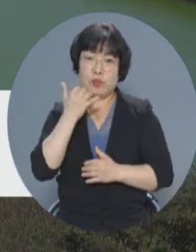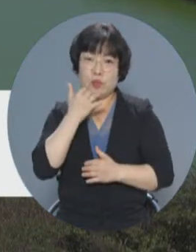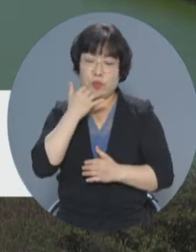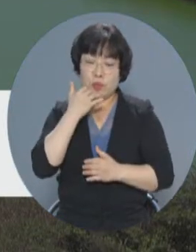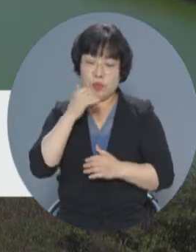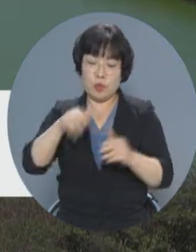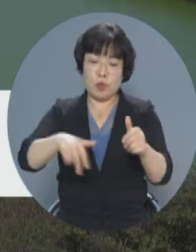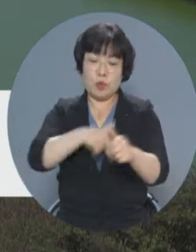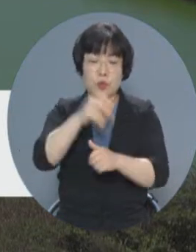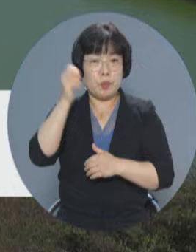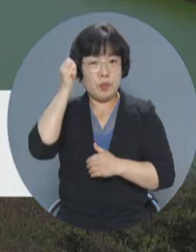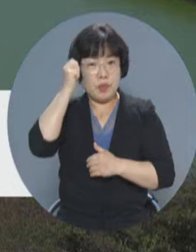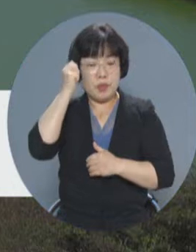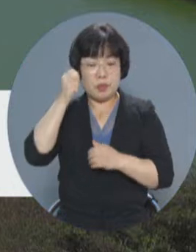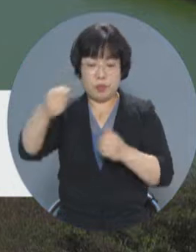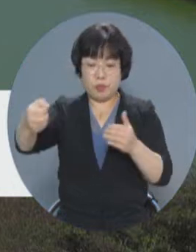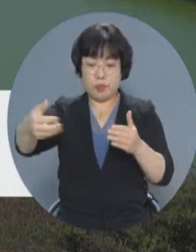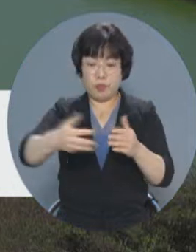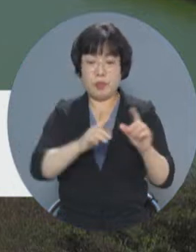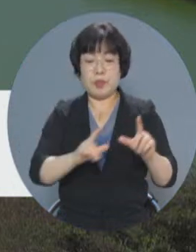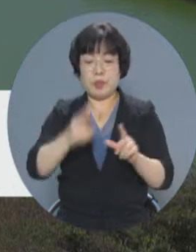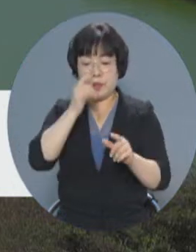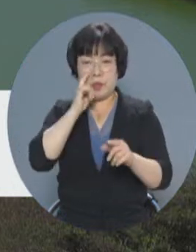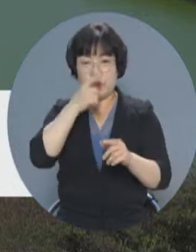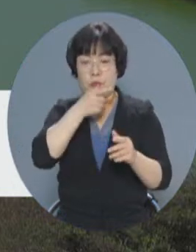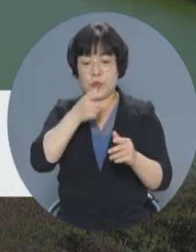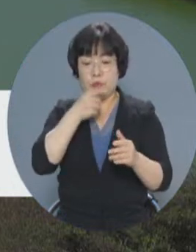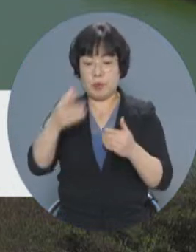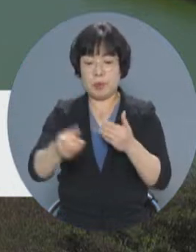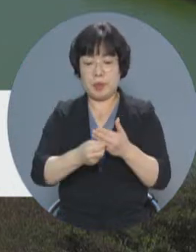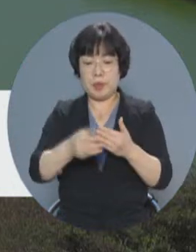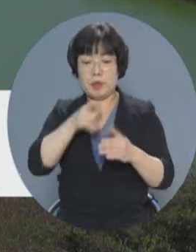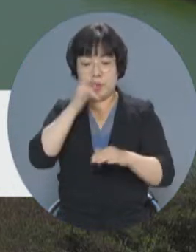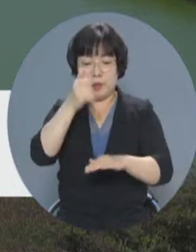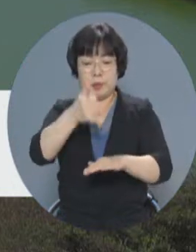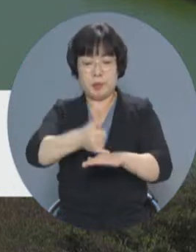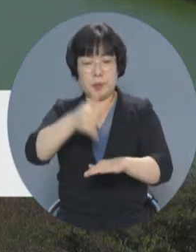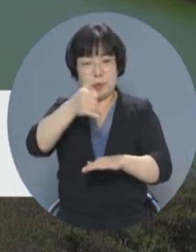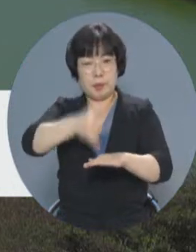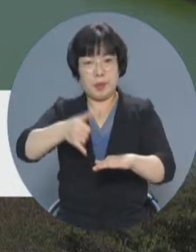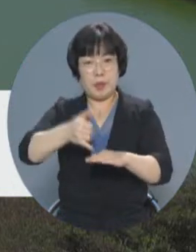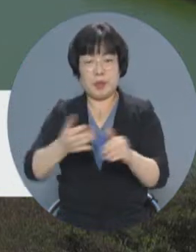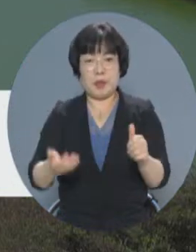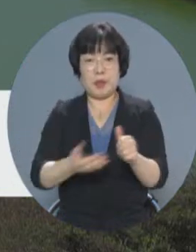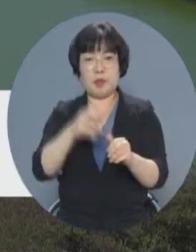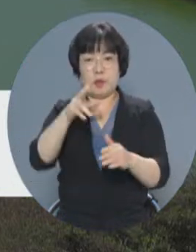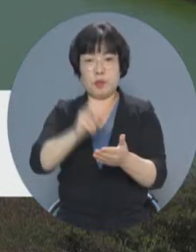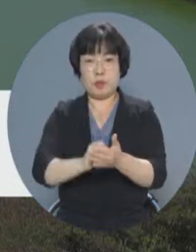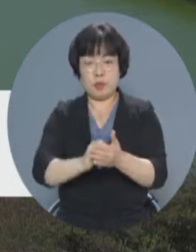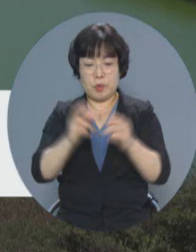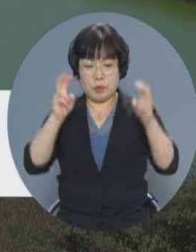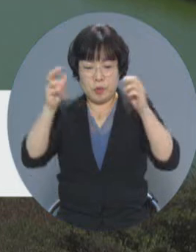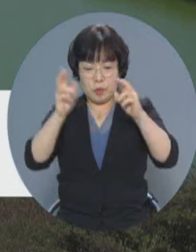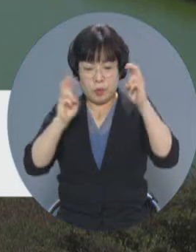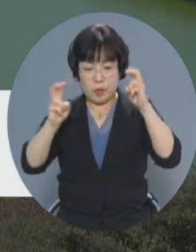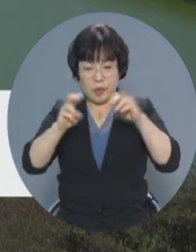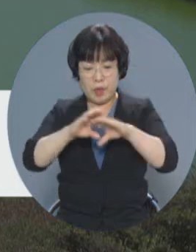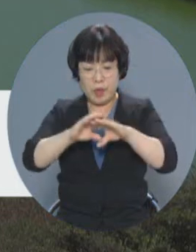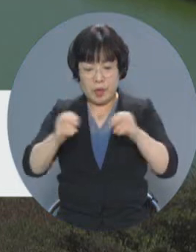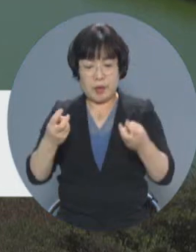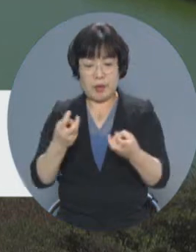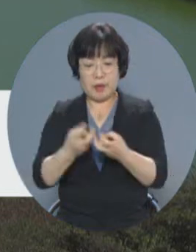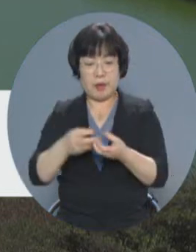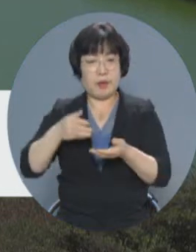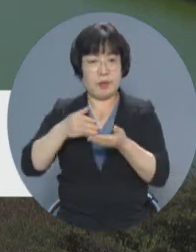주변 숙박시설에서 유입된 생활오패수와 불법 농작물 재배 때문이라고 주장하며 수자원공사의 근본적인 해결 대책을